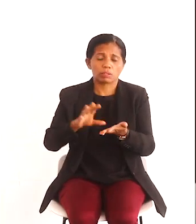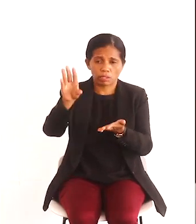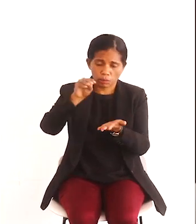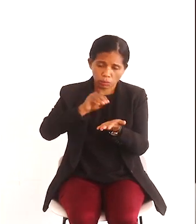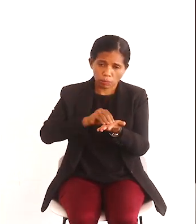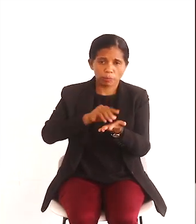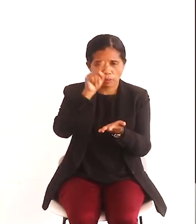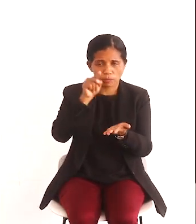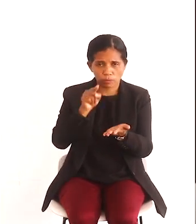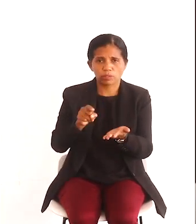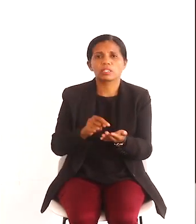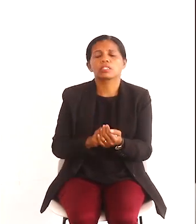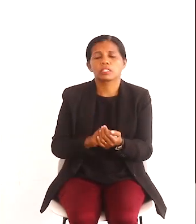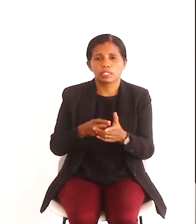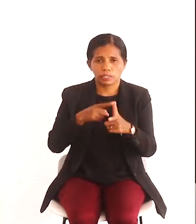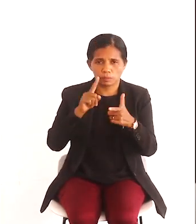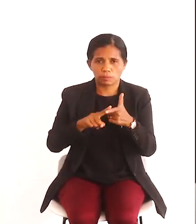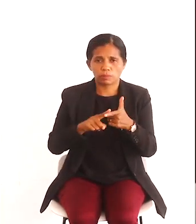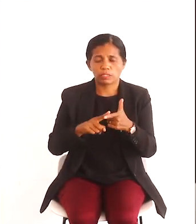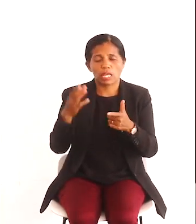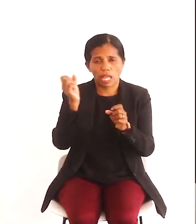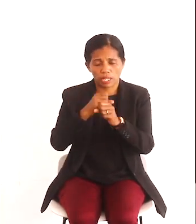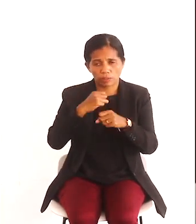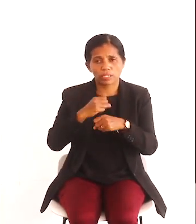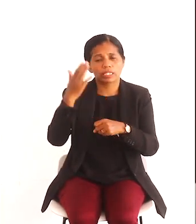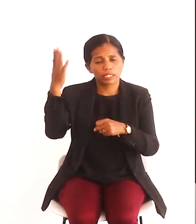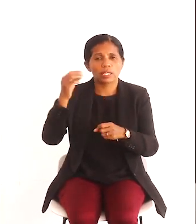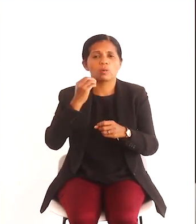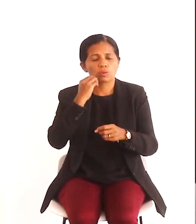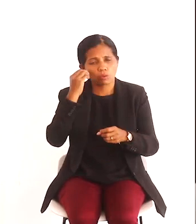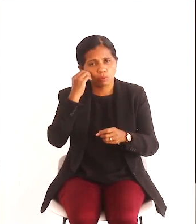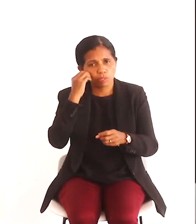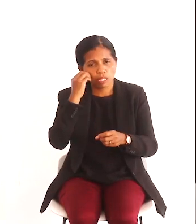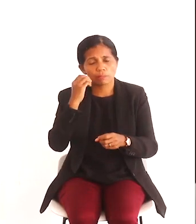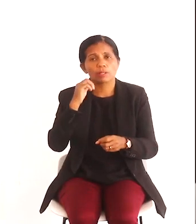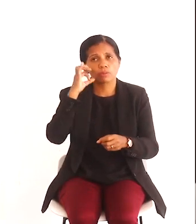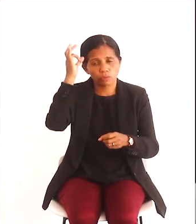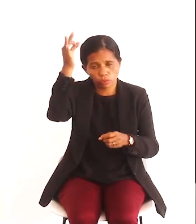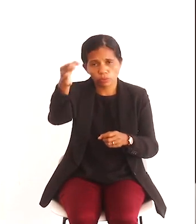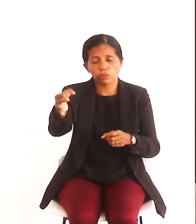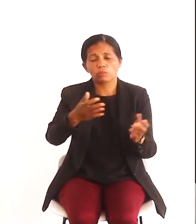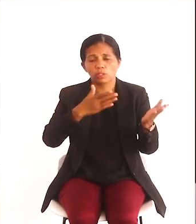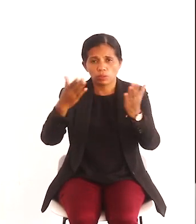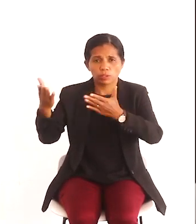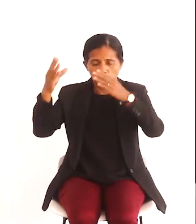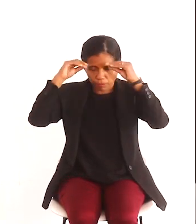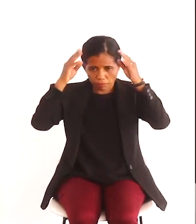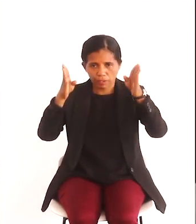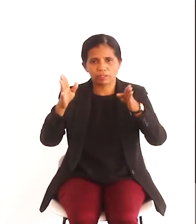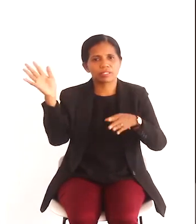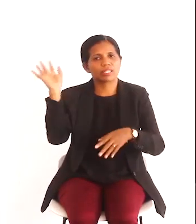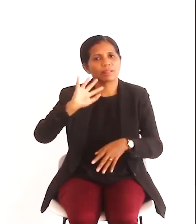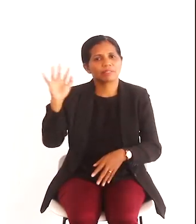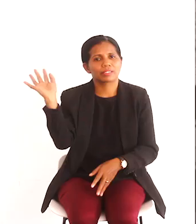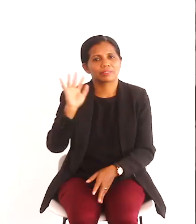pergunta sira. Atu depois, resolve ihe uma, atu abang bain rua, bele lori bamanorin. Ate abang!